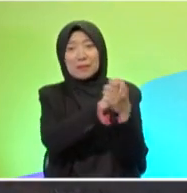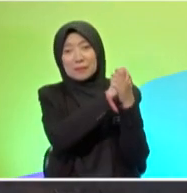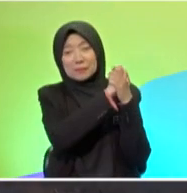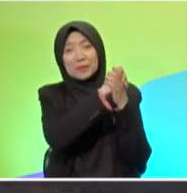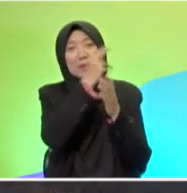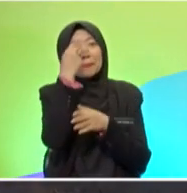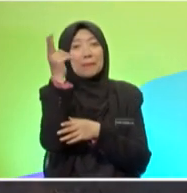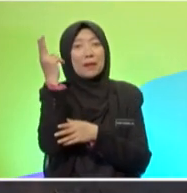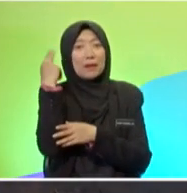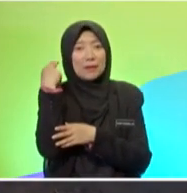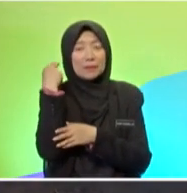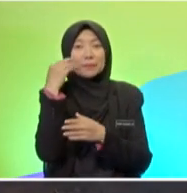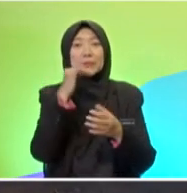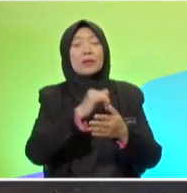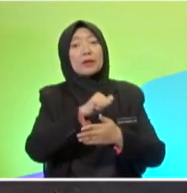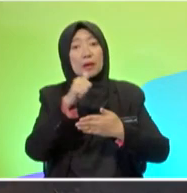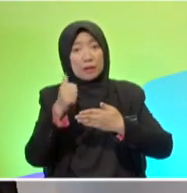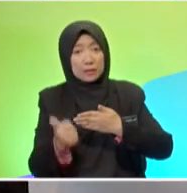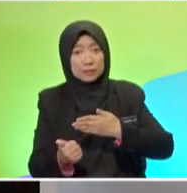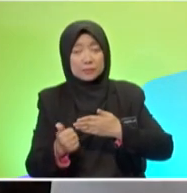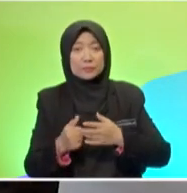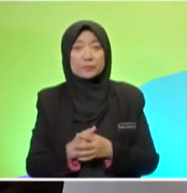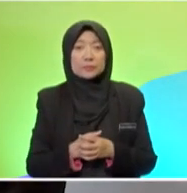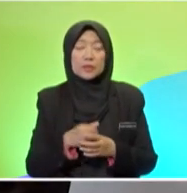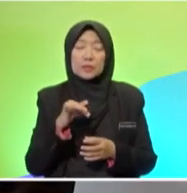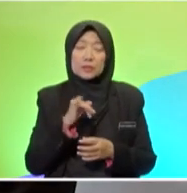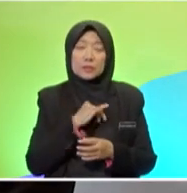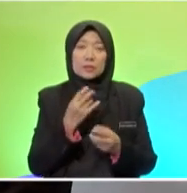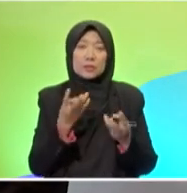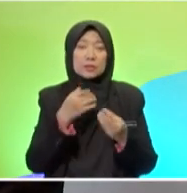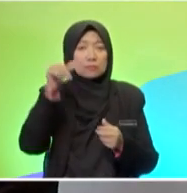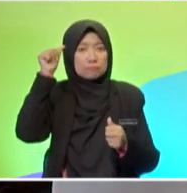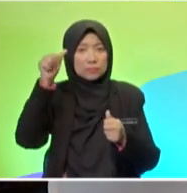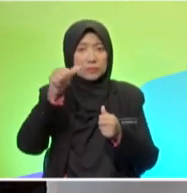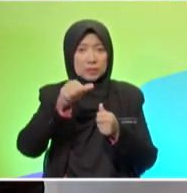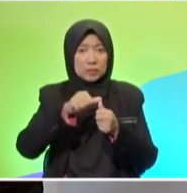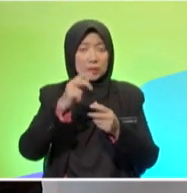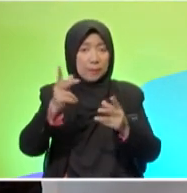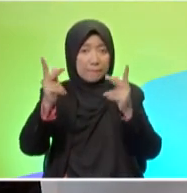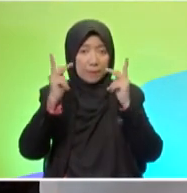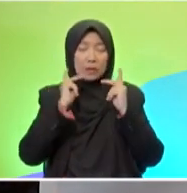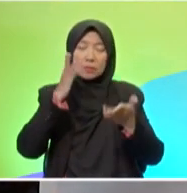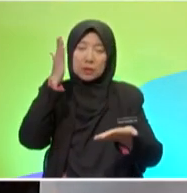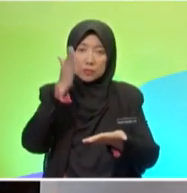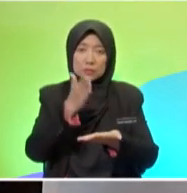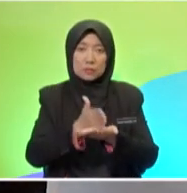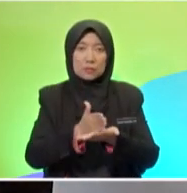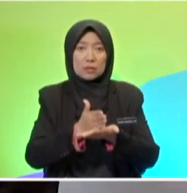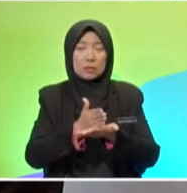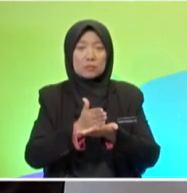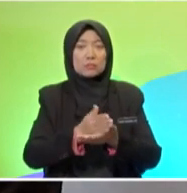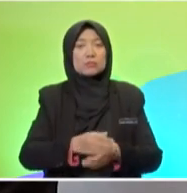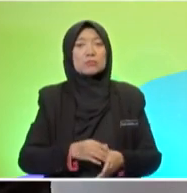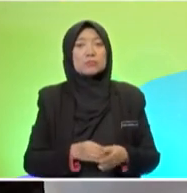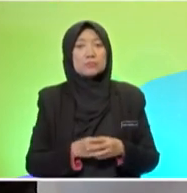dan akhir sekali Minah Saya nak imbas kembali juga hentikanlah keganasan terhadap anak-anak ini